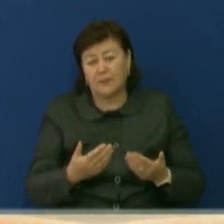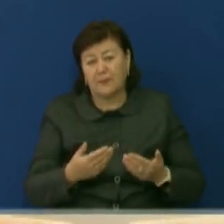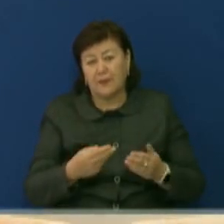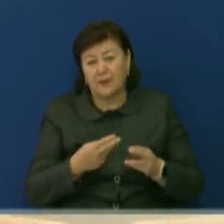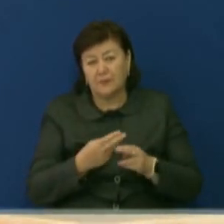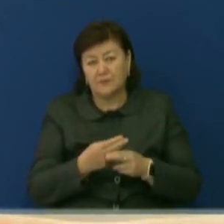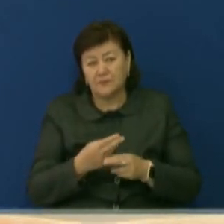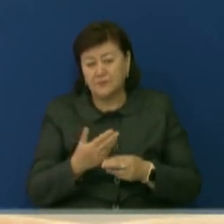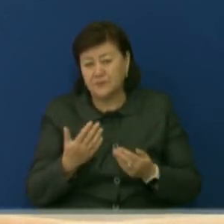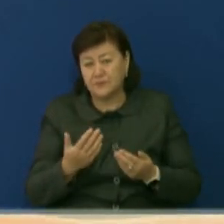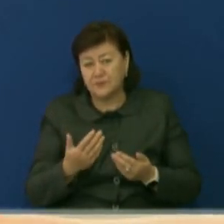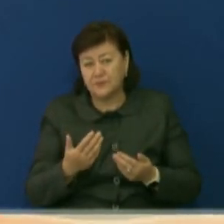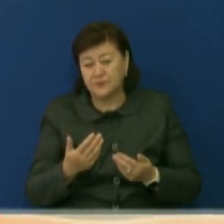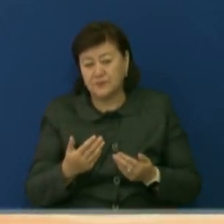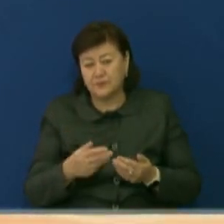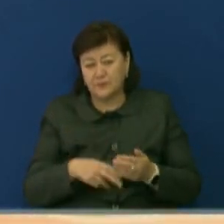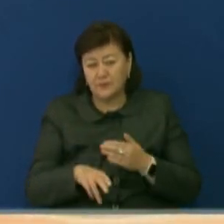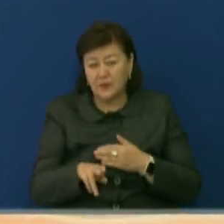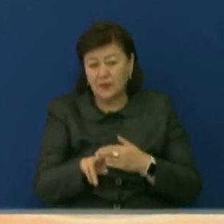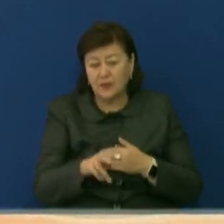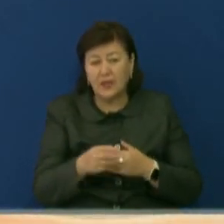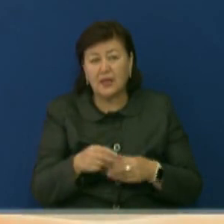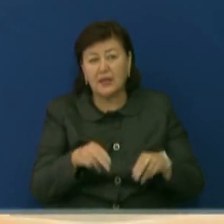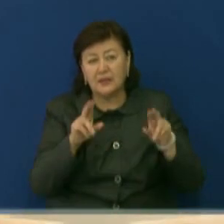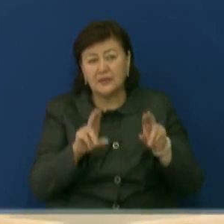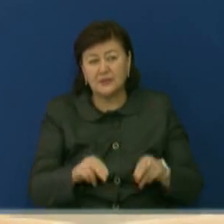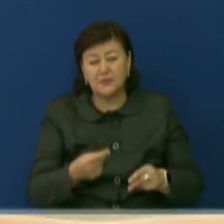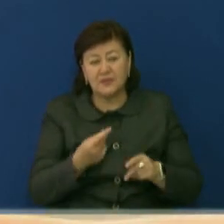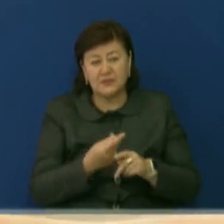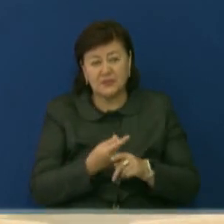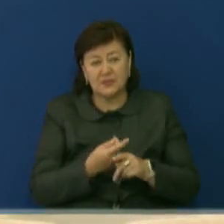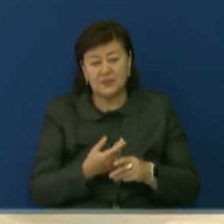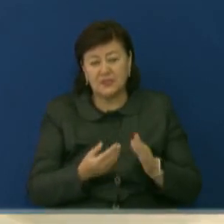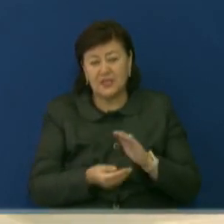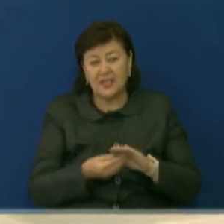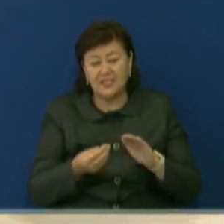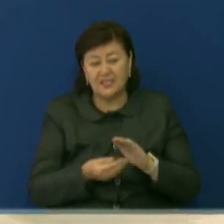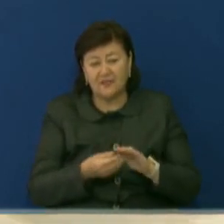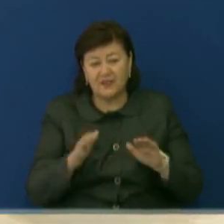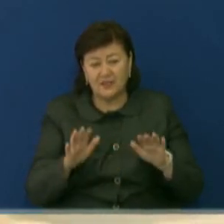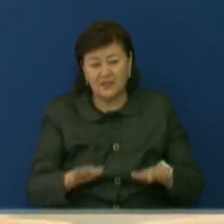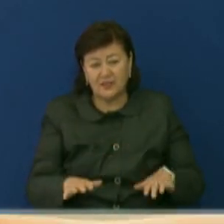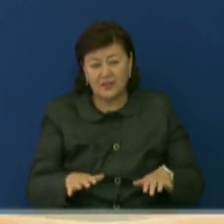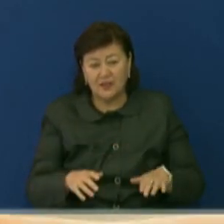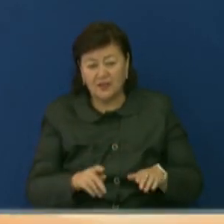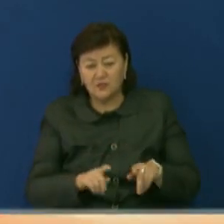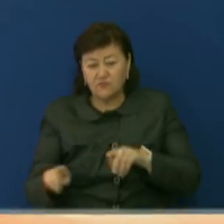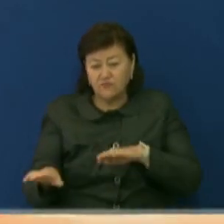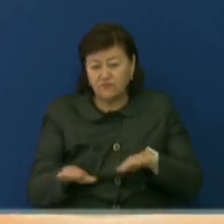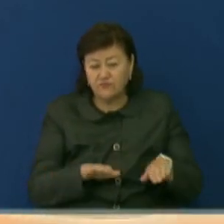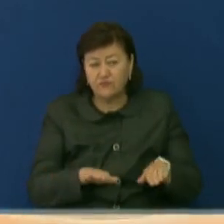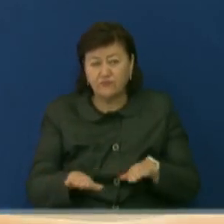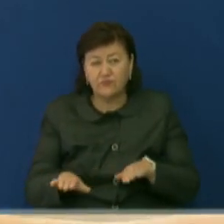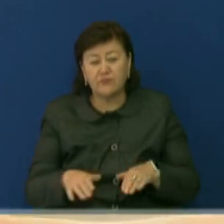перегородив проездные пути для спецавтотранспорта. Из-за нехватки мест для маневрирования драгоценные